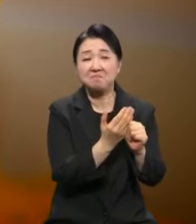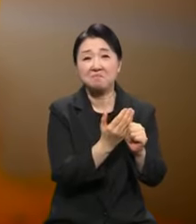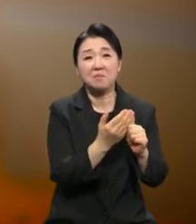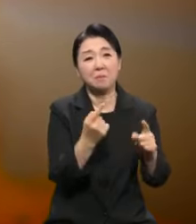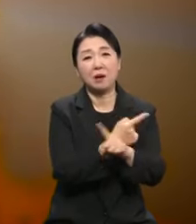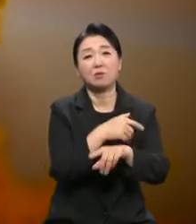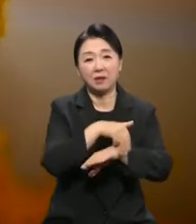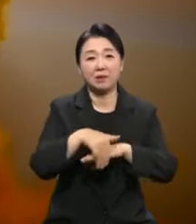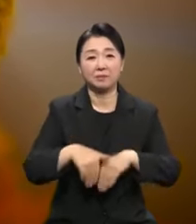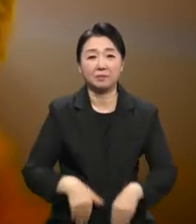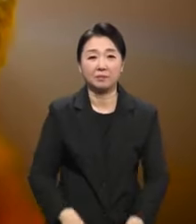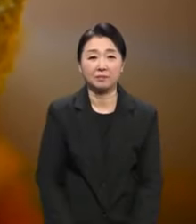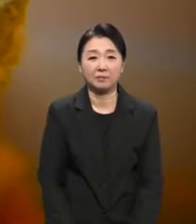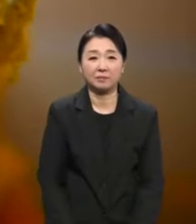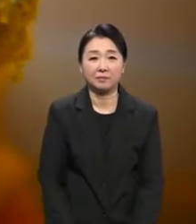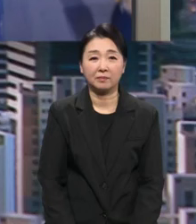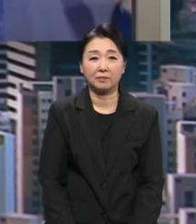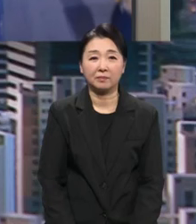JTBC 정아람입니다.